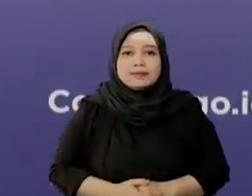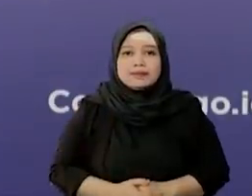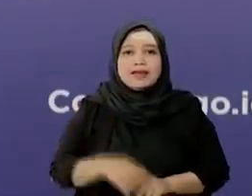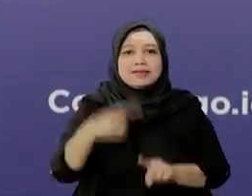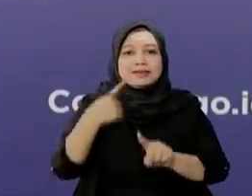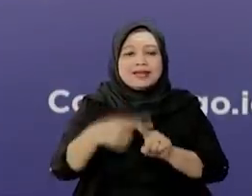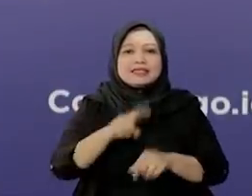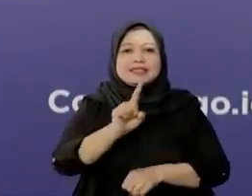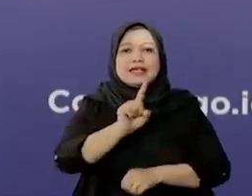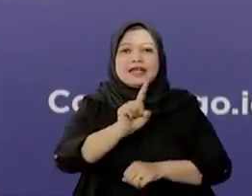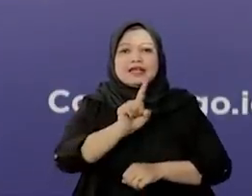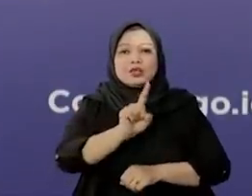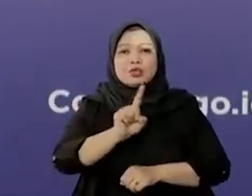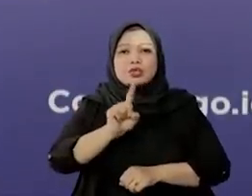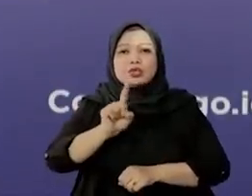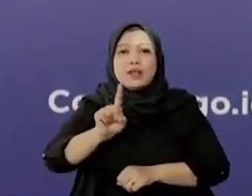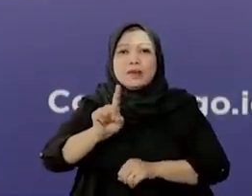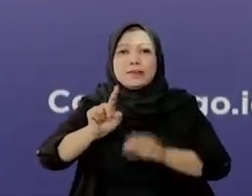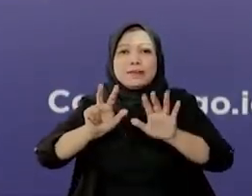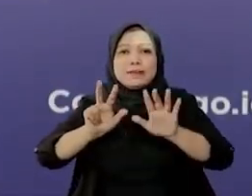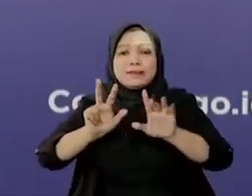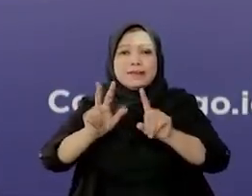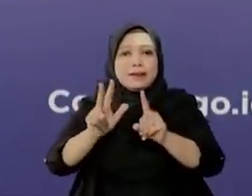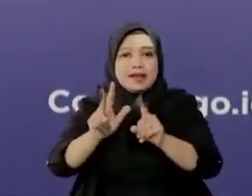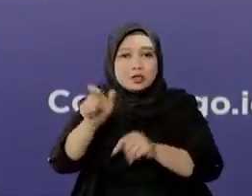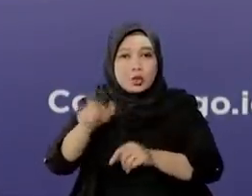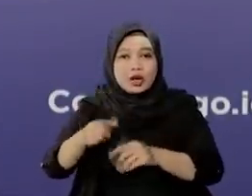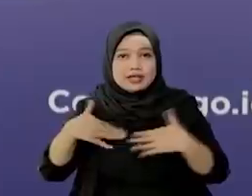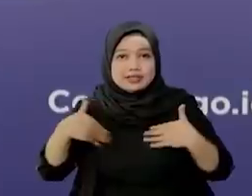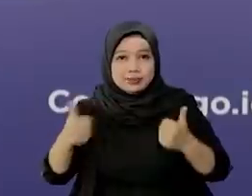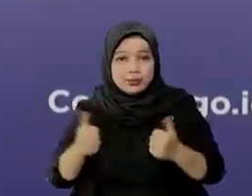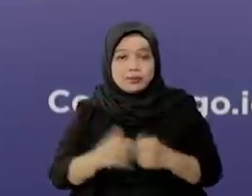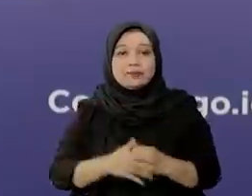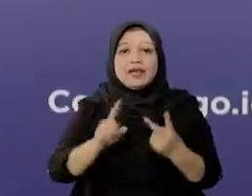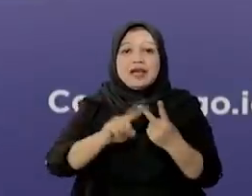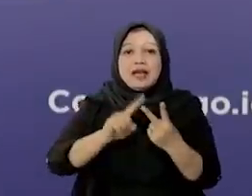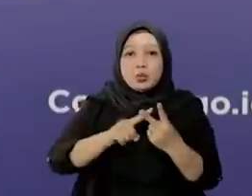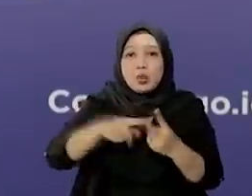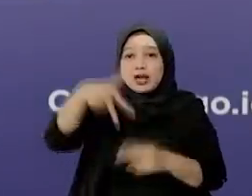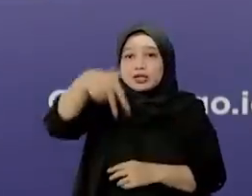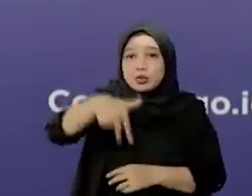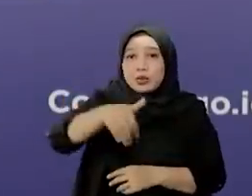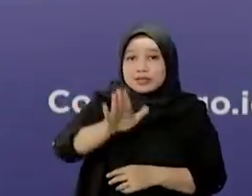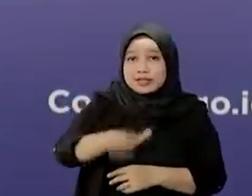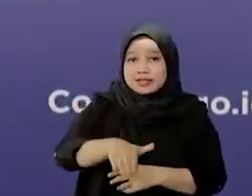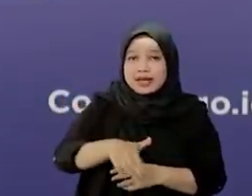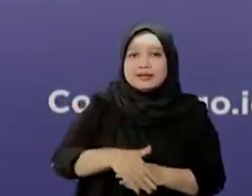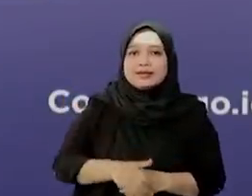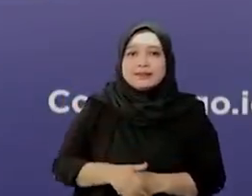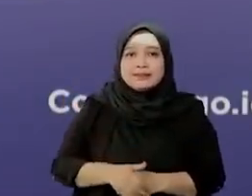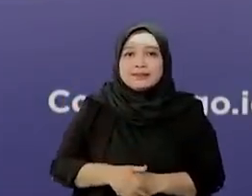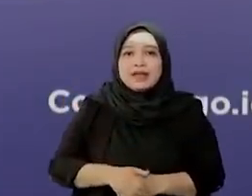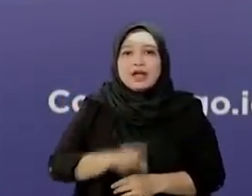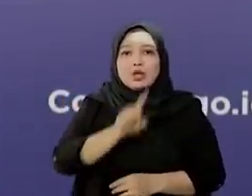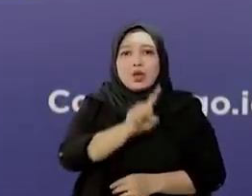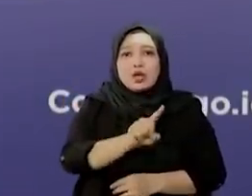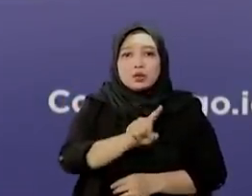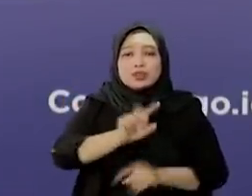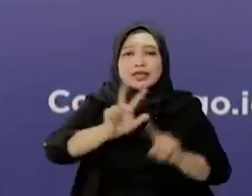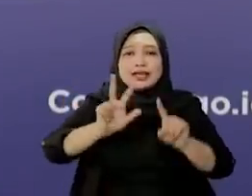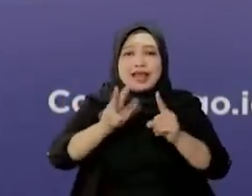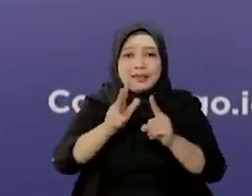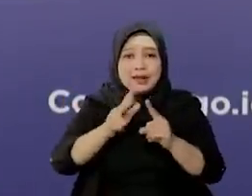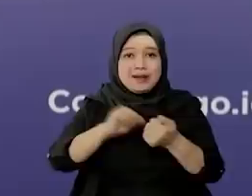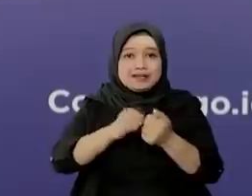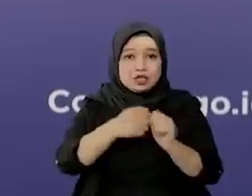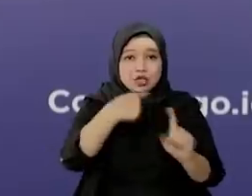sembuh Kemudian yang kedua adalah Sulawesi Selatan dengan 218 kasus